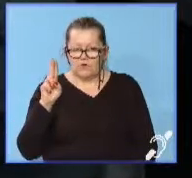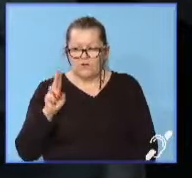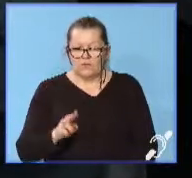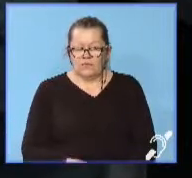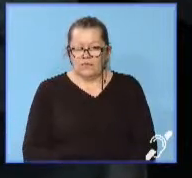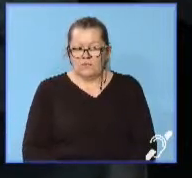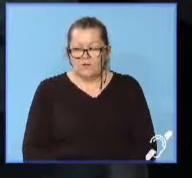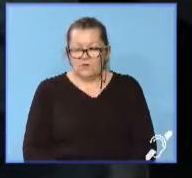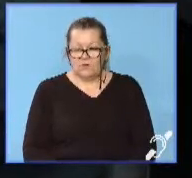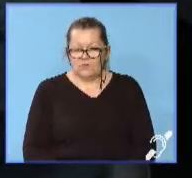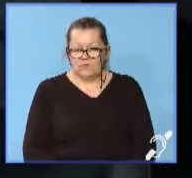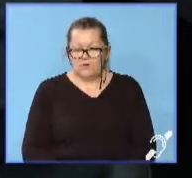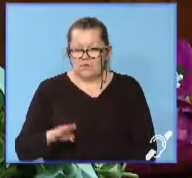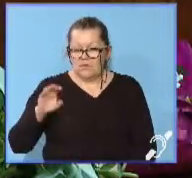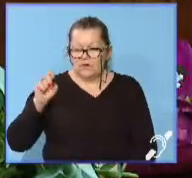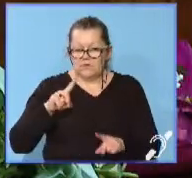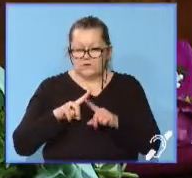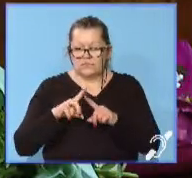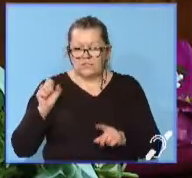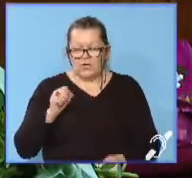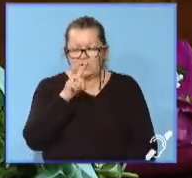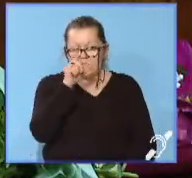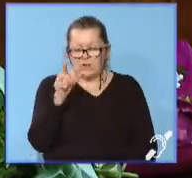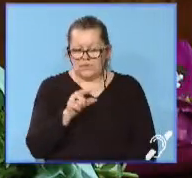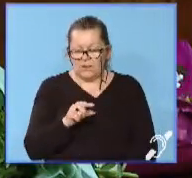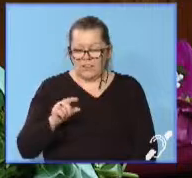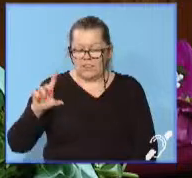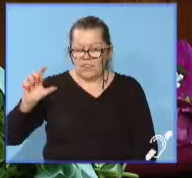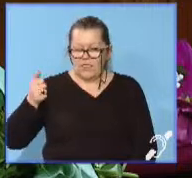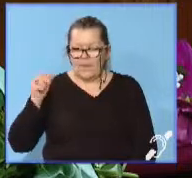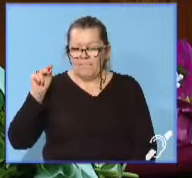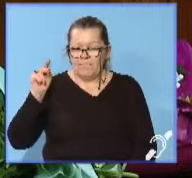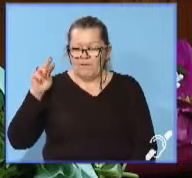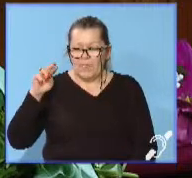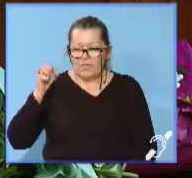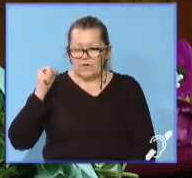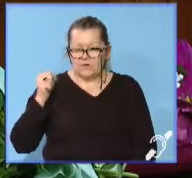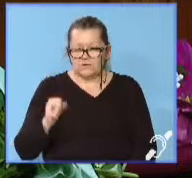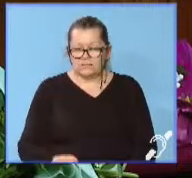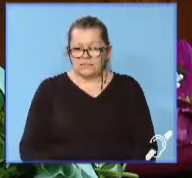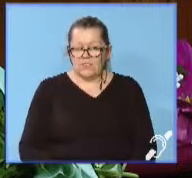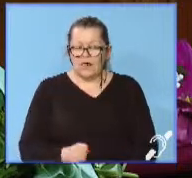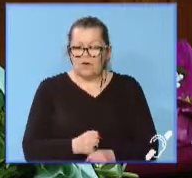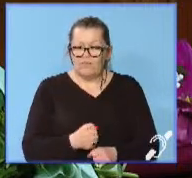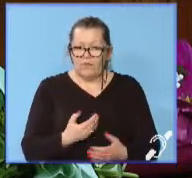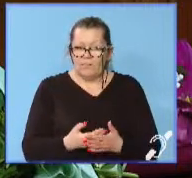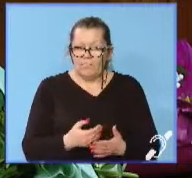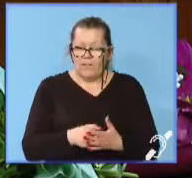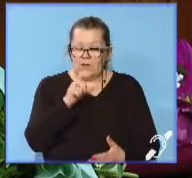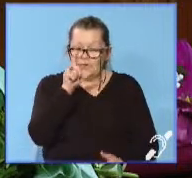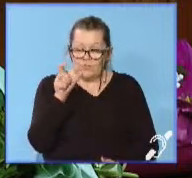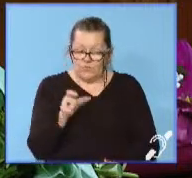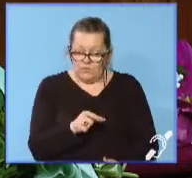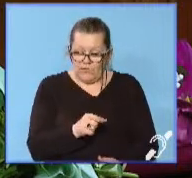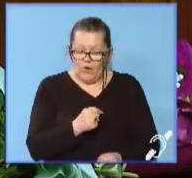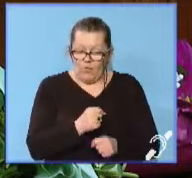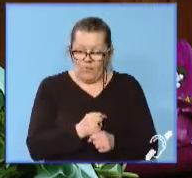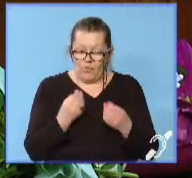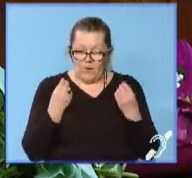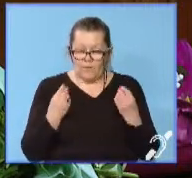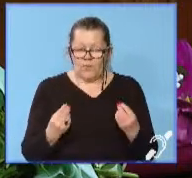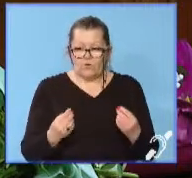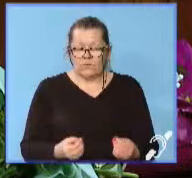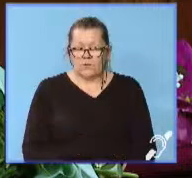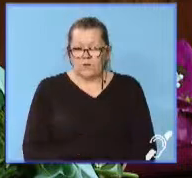tomaz un exilat italian la Paris care a făcut pentru Țara mea o misiune de recuperare așa cum facem și noi astăzi